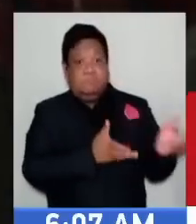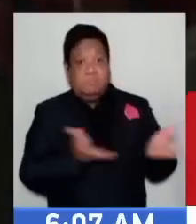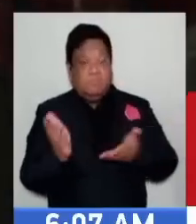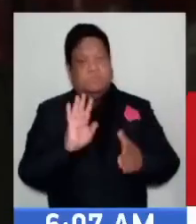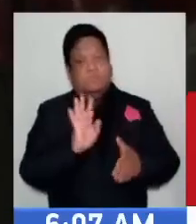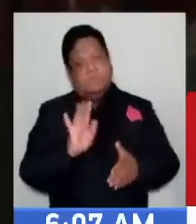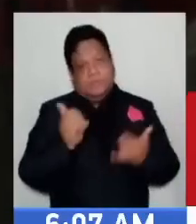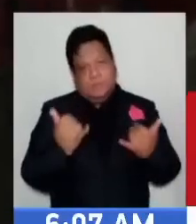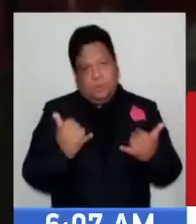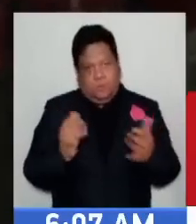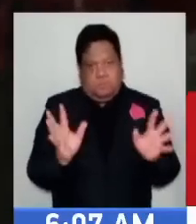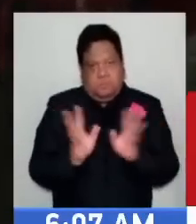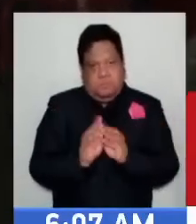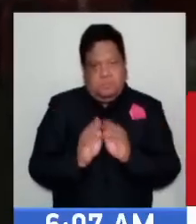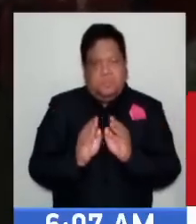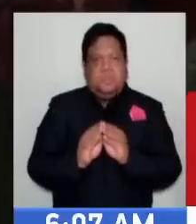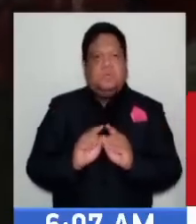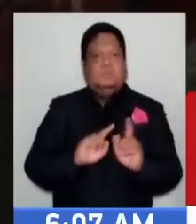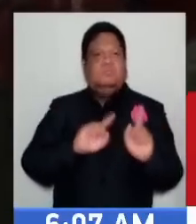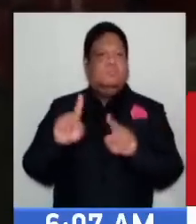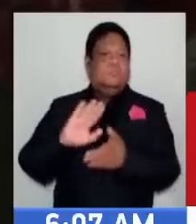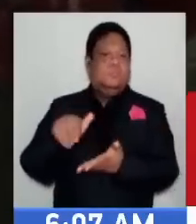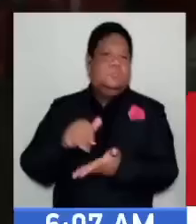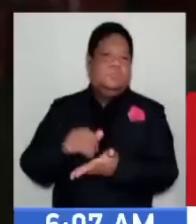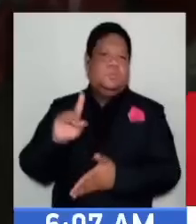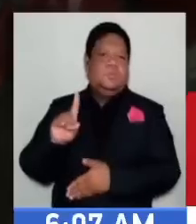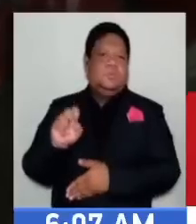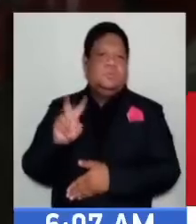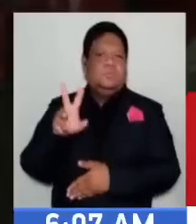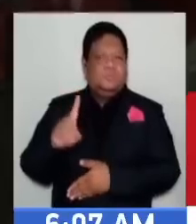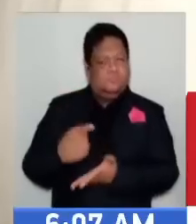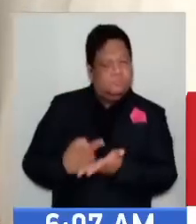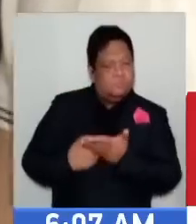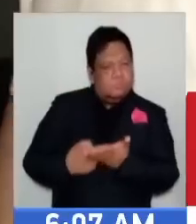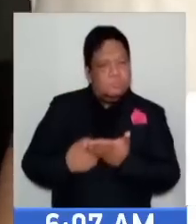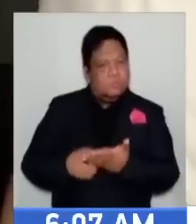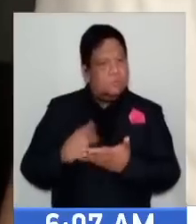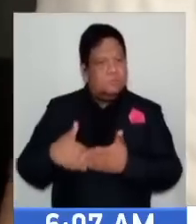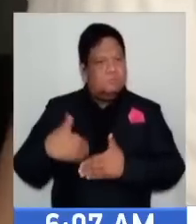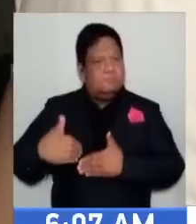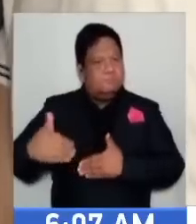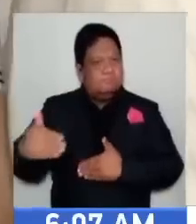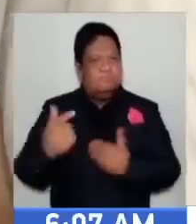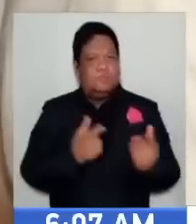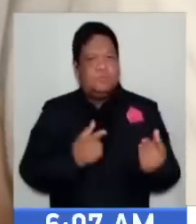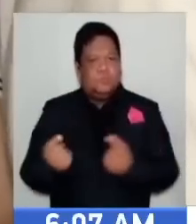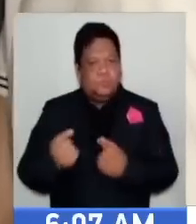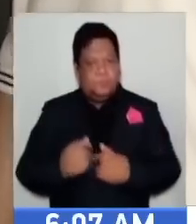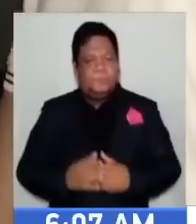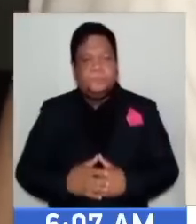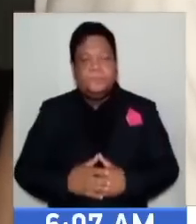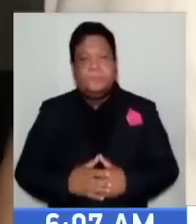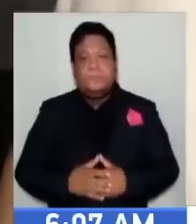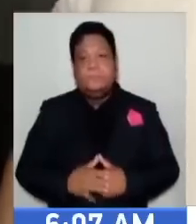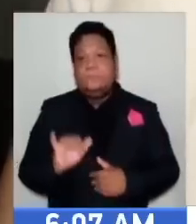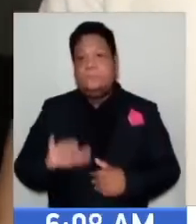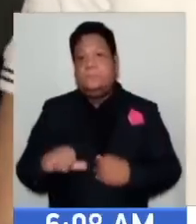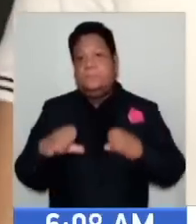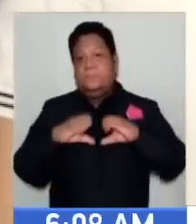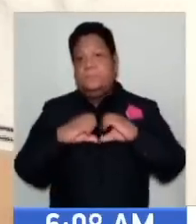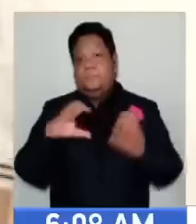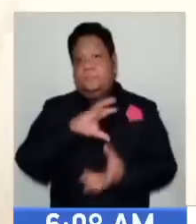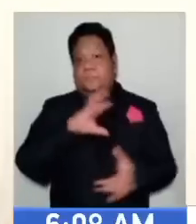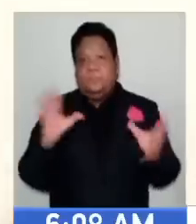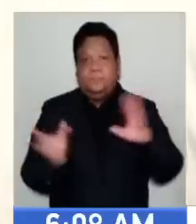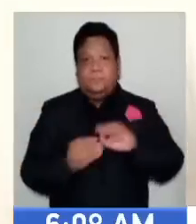tanggapan ng DSWD para mapag-usapan ang mga susunod na magiging hakbang. Ito ang unang balita, Nico Wahe, para sa